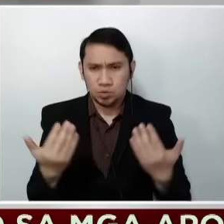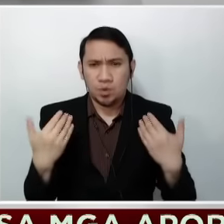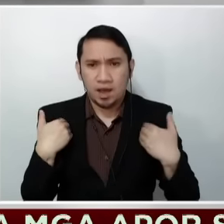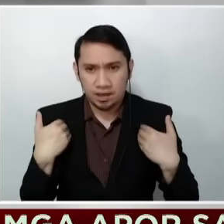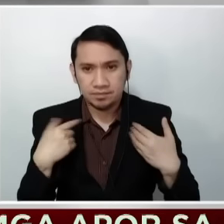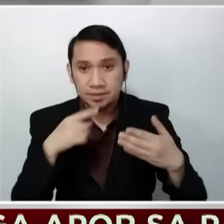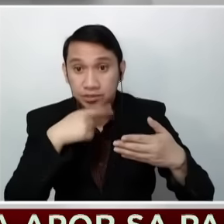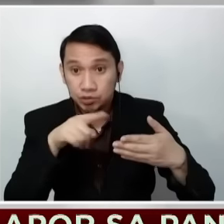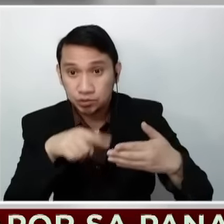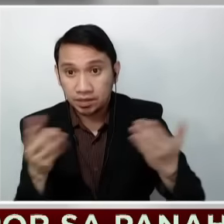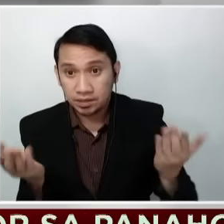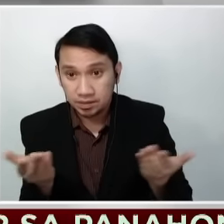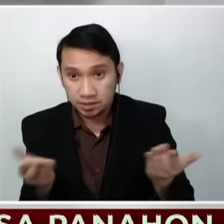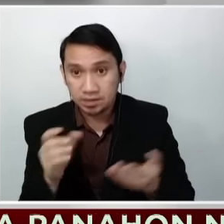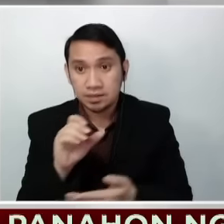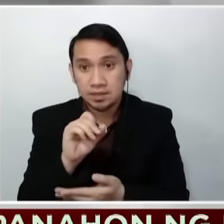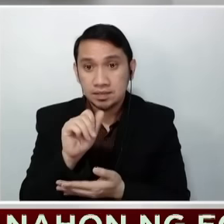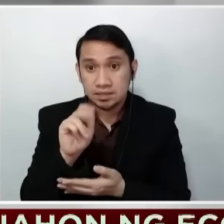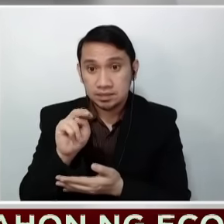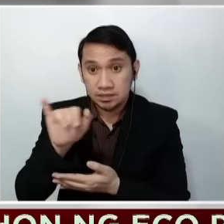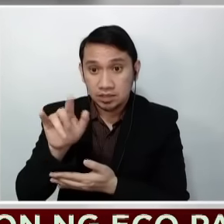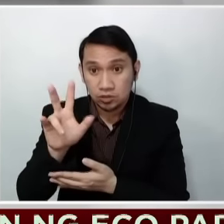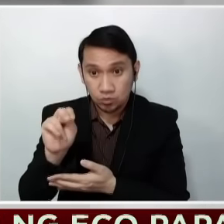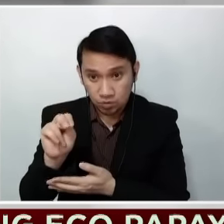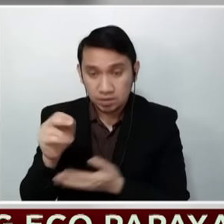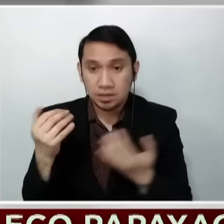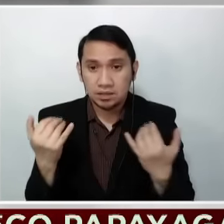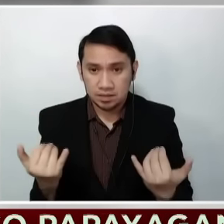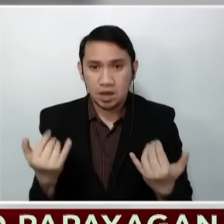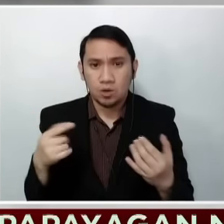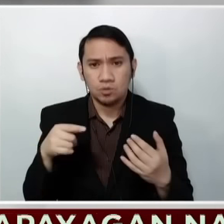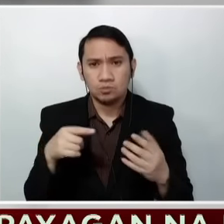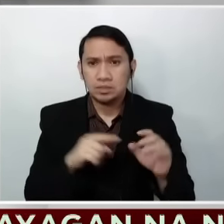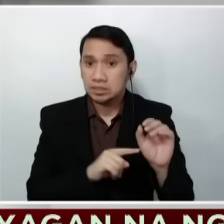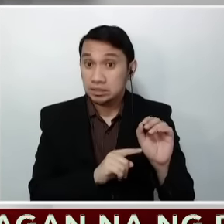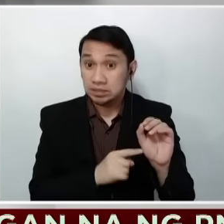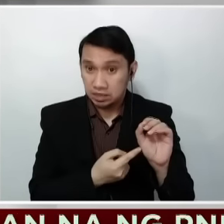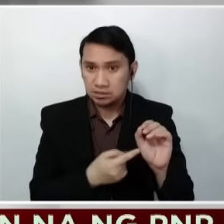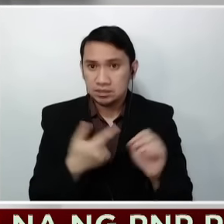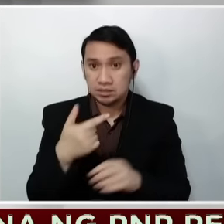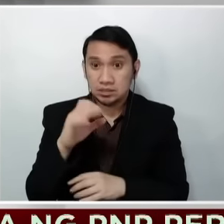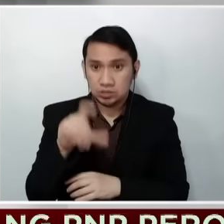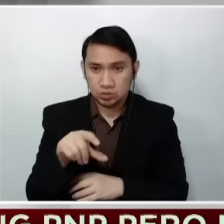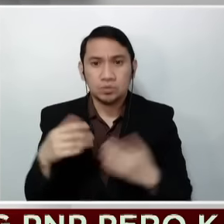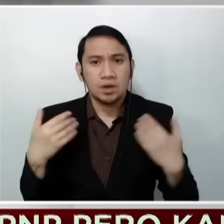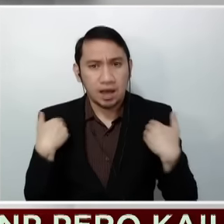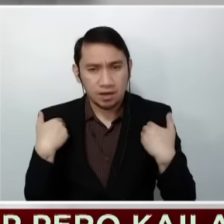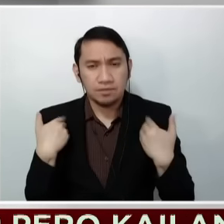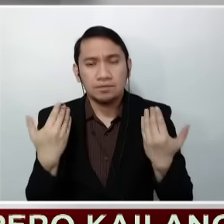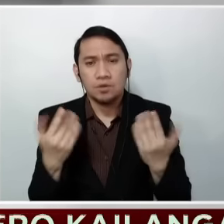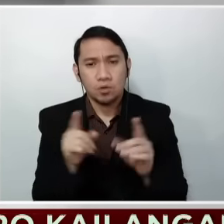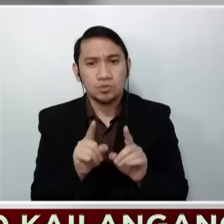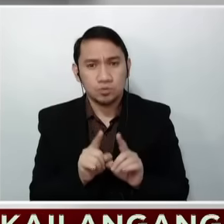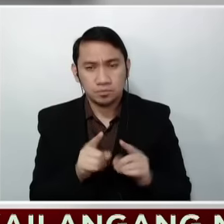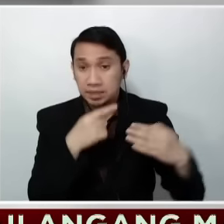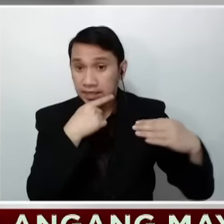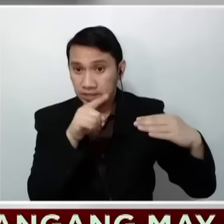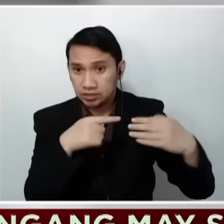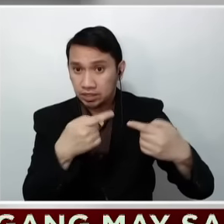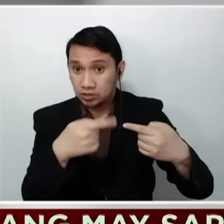sa San Juan. In fact, even now that we are still under GCQ restrictions, tayo po ay mayroong checkpoints na. Okay.